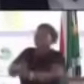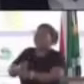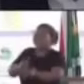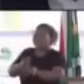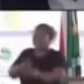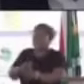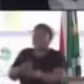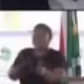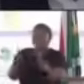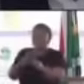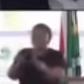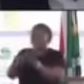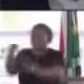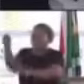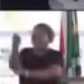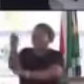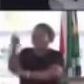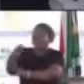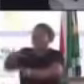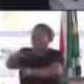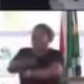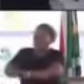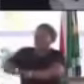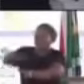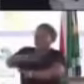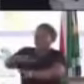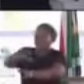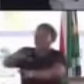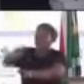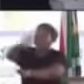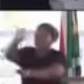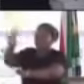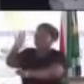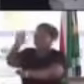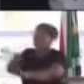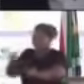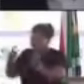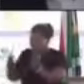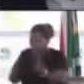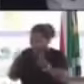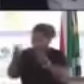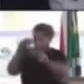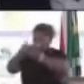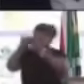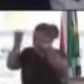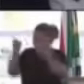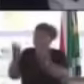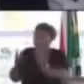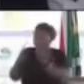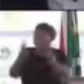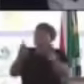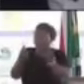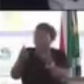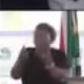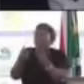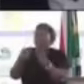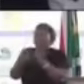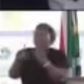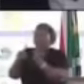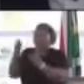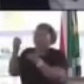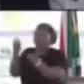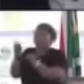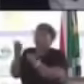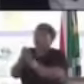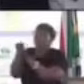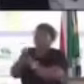Futhi yona ndawo yodwa eSouth Africa yenza lokho. Angazi kwenziwa yini kodwa uNkulunkulu uyayazi udalana umenza lokho. Ngiyanibongela kakhulu